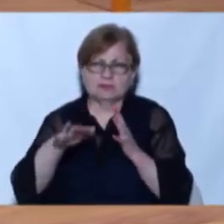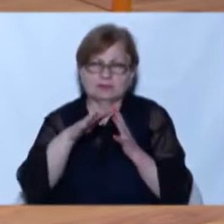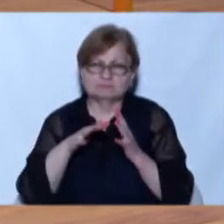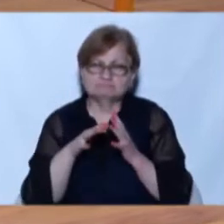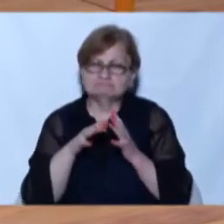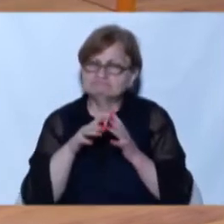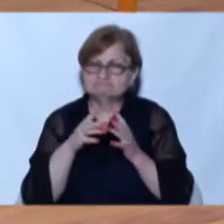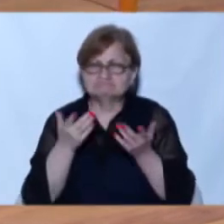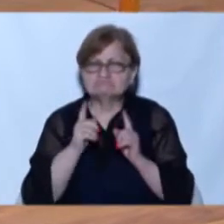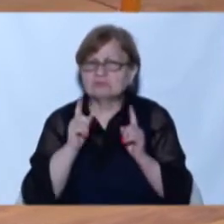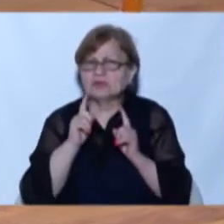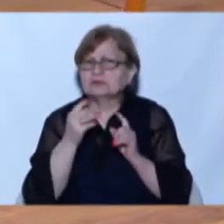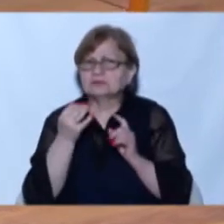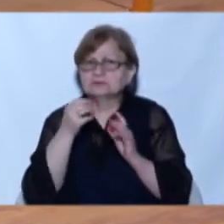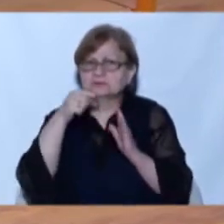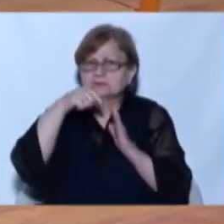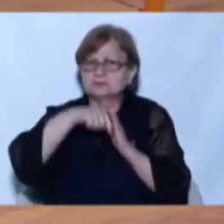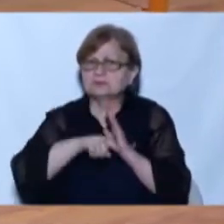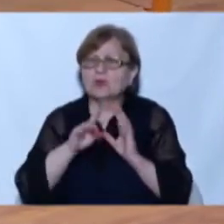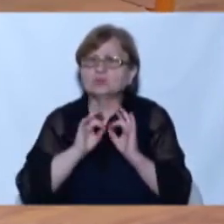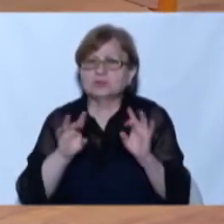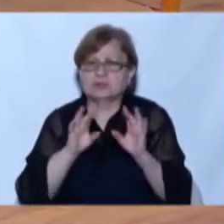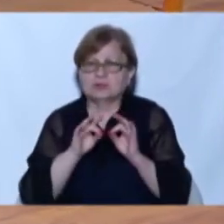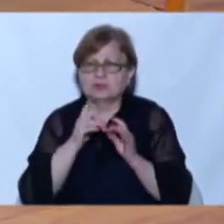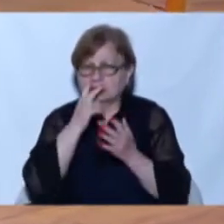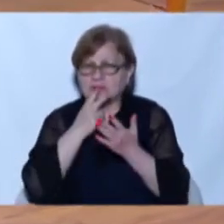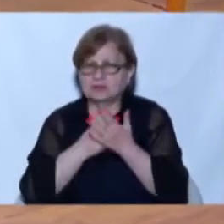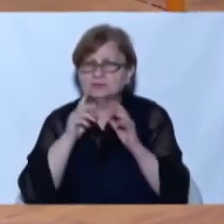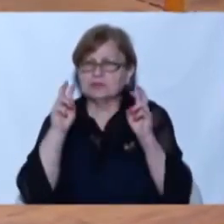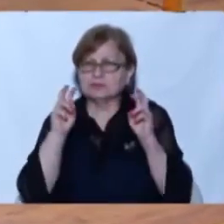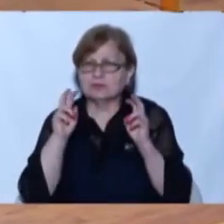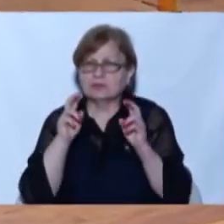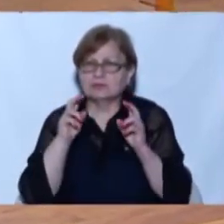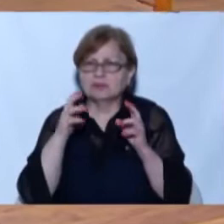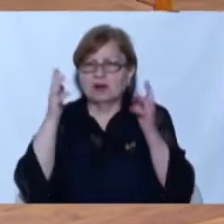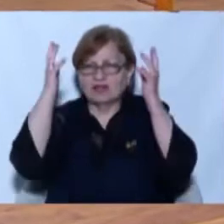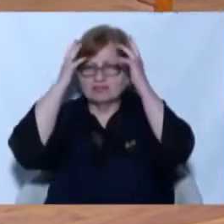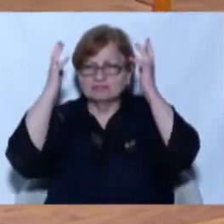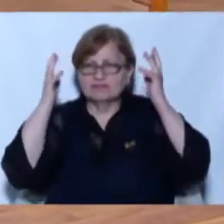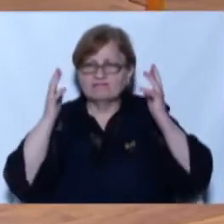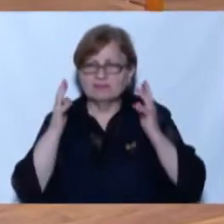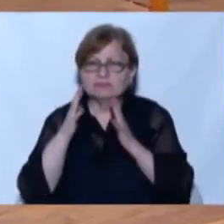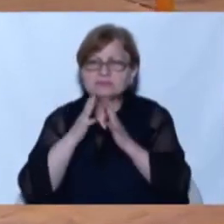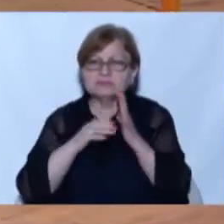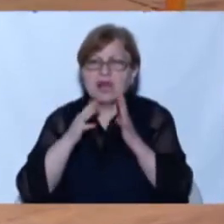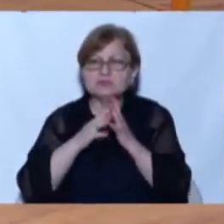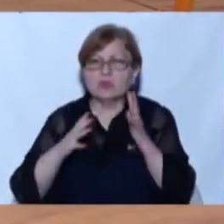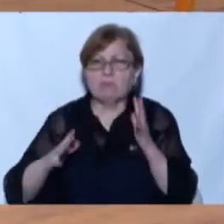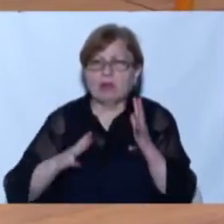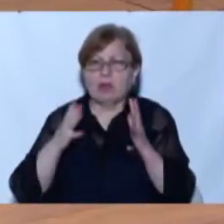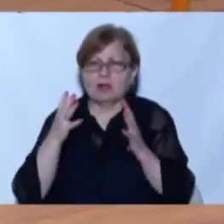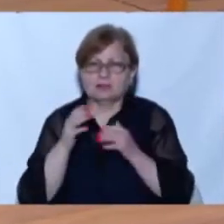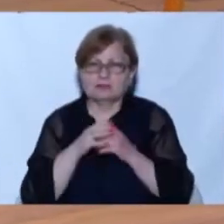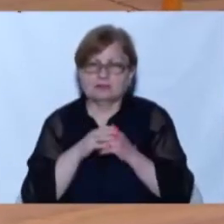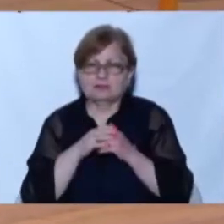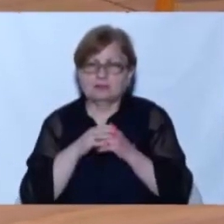შეიძლება იყოს ამ მოთხრობაში გადმოცემული. Დააკვირდით სათაურს დევების ნასოფლარი. Ვინაიდან